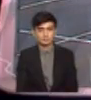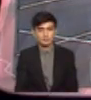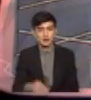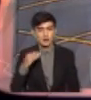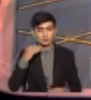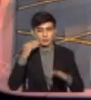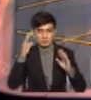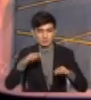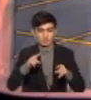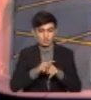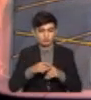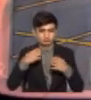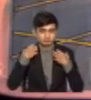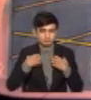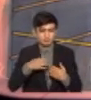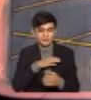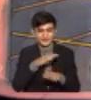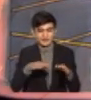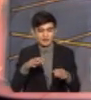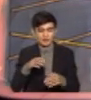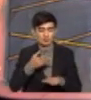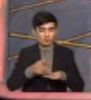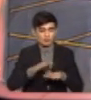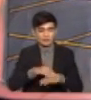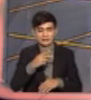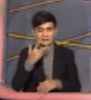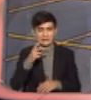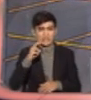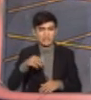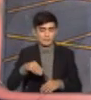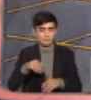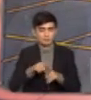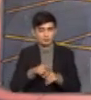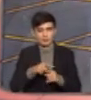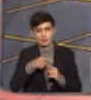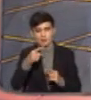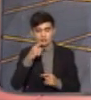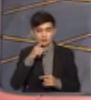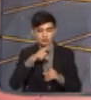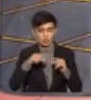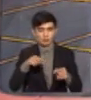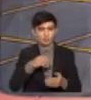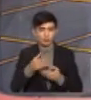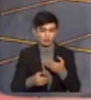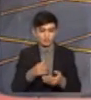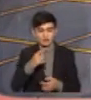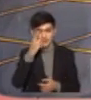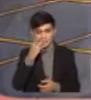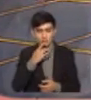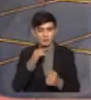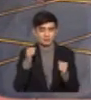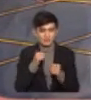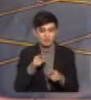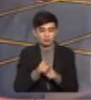Ақтөбеде иықтарына ауыр сөмке арқалаған балалар 3 шақырым жердегі мектепке қысы жазы жаяу барып келіп жүр. Ал 6 жылдан бері